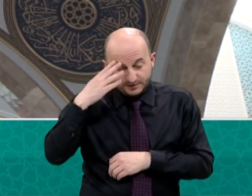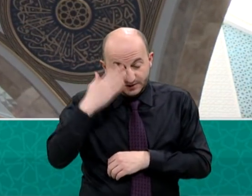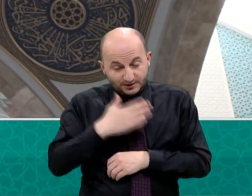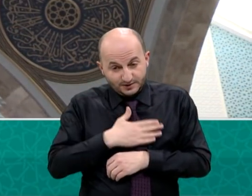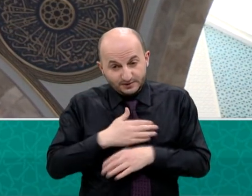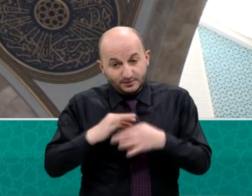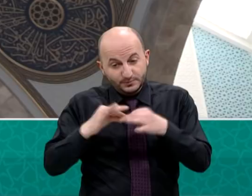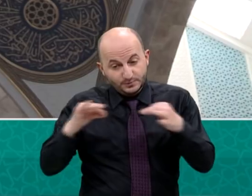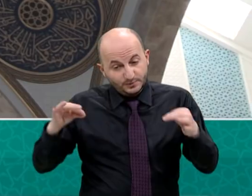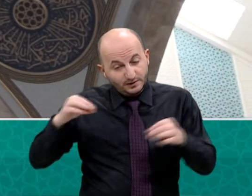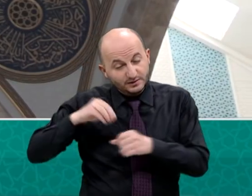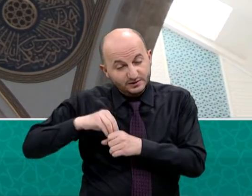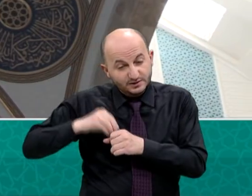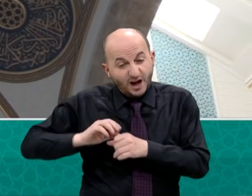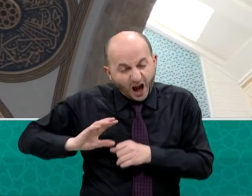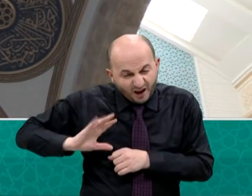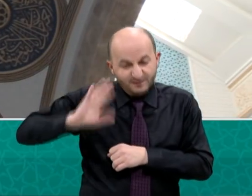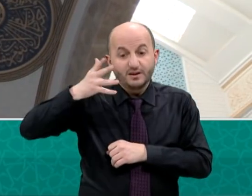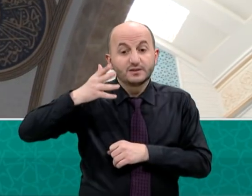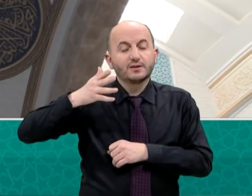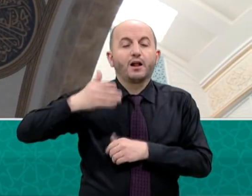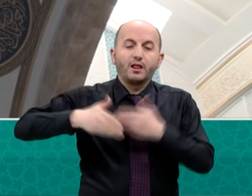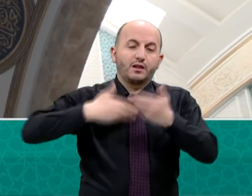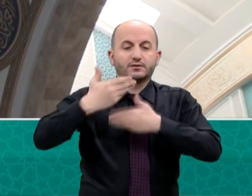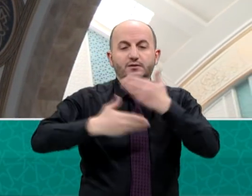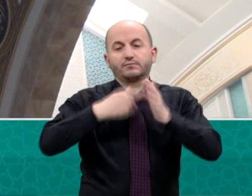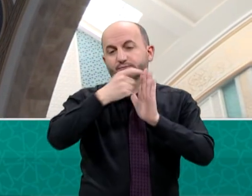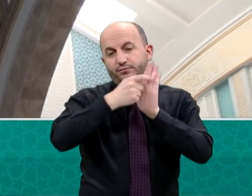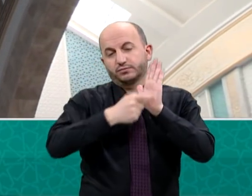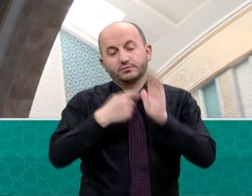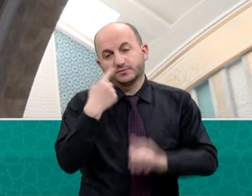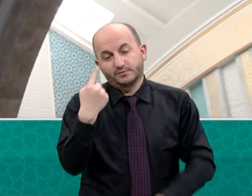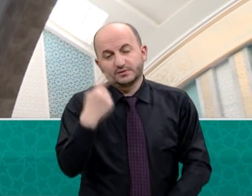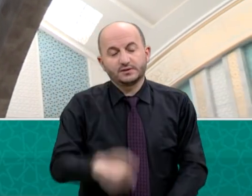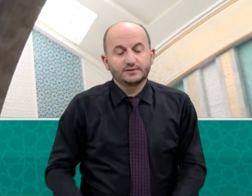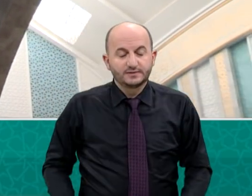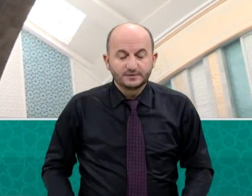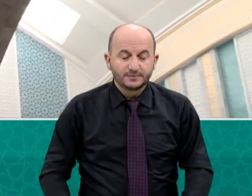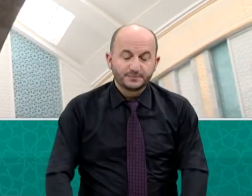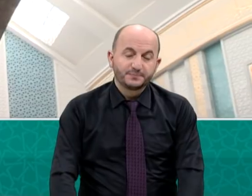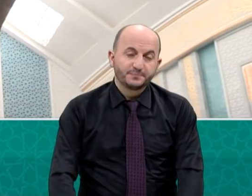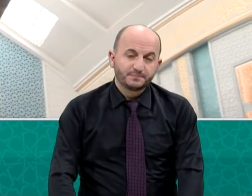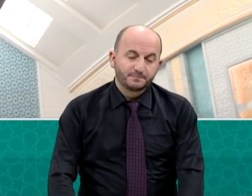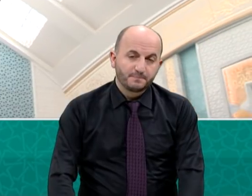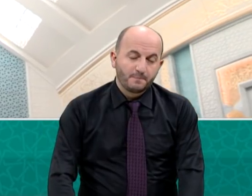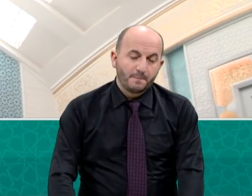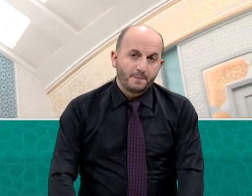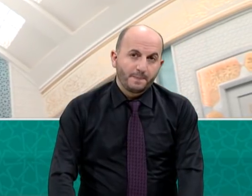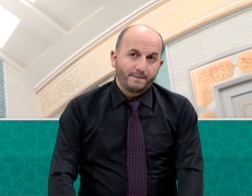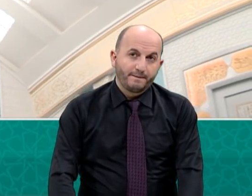hadis-i şeriflerinde en çok üzerinde durulan kavramların başında gelmektedir. Ben birkaç